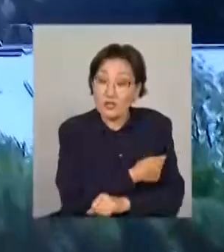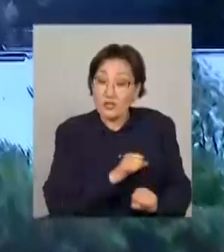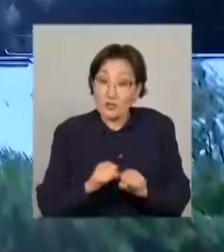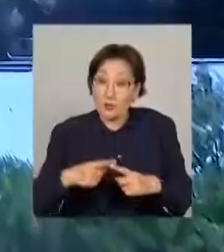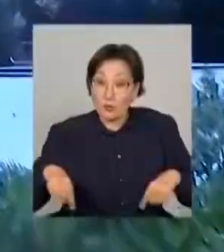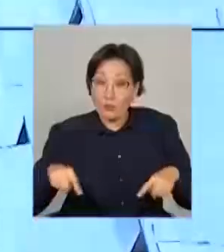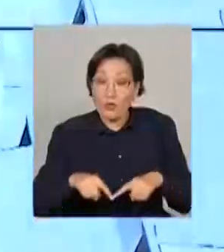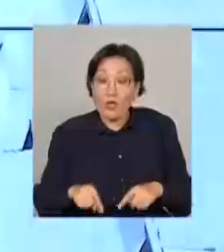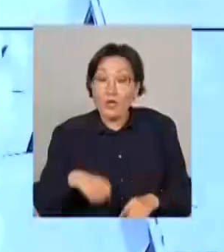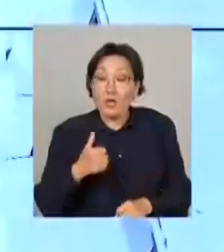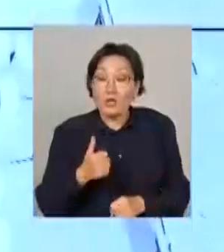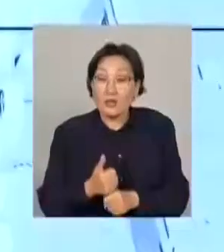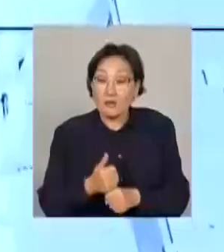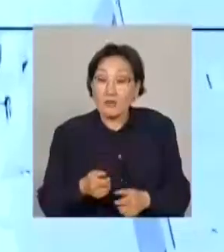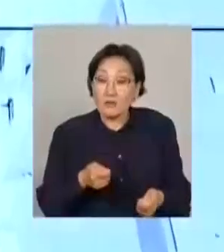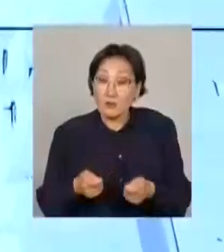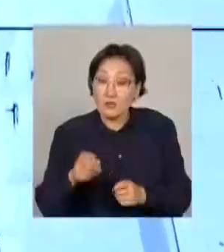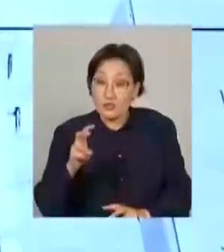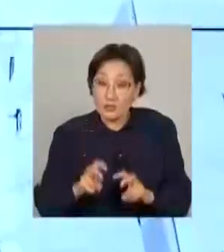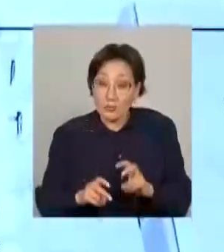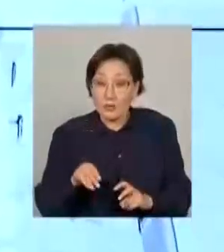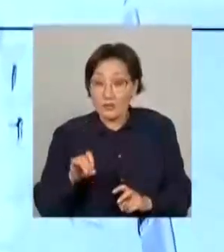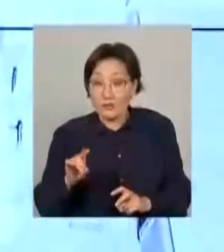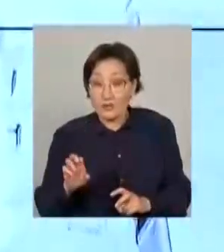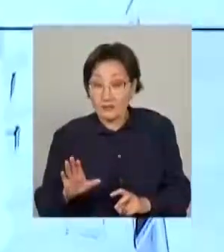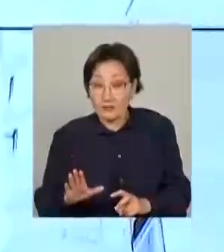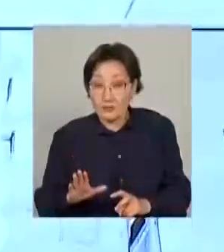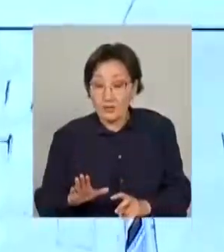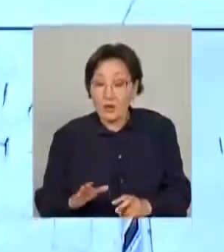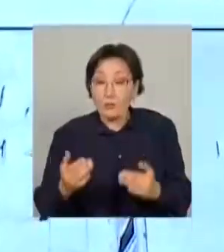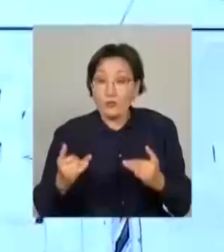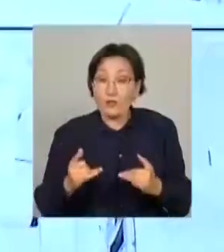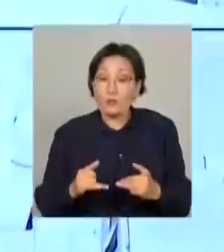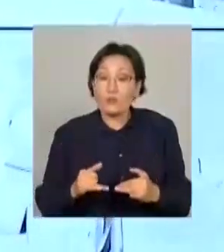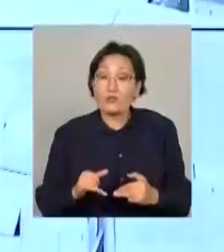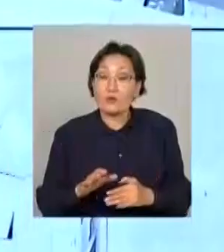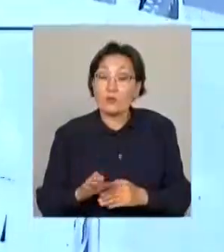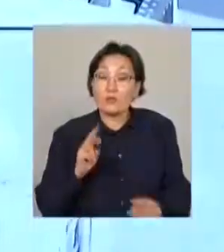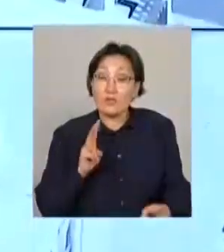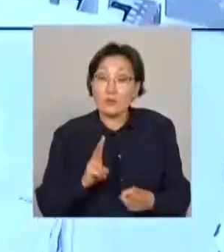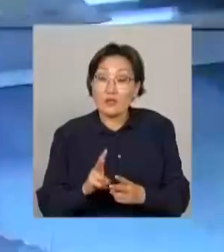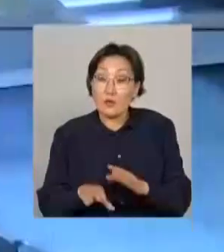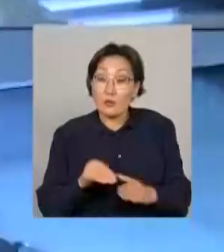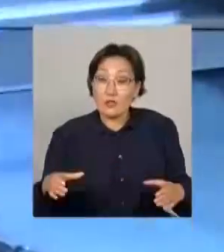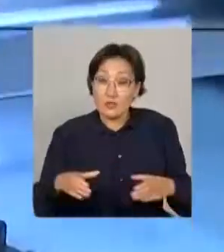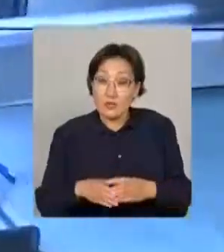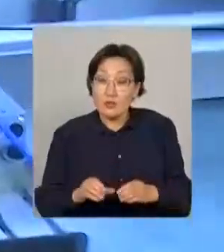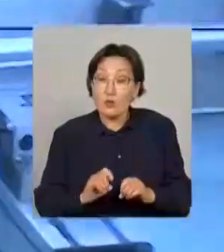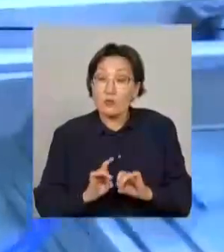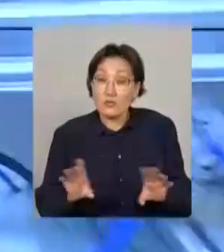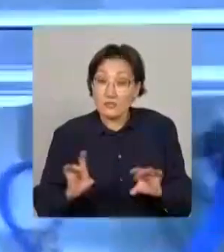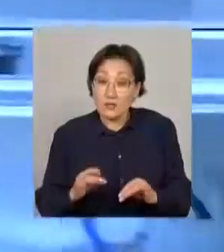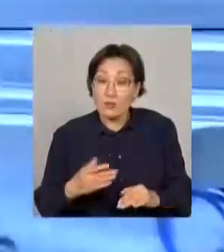глава ассоциации мясоперерабатывающих предприятий Талгат Берекешев. Сегодня производители встретились с сенаторами, чтобы рассказать о